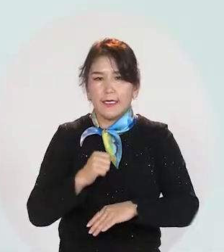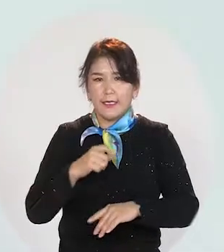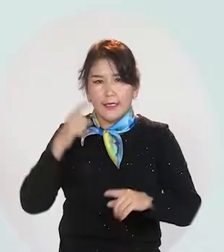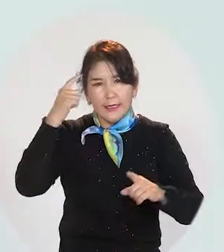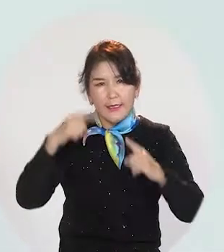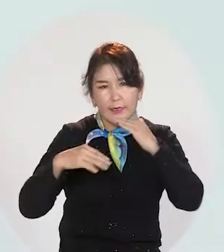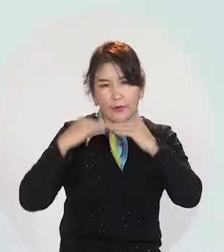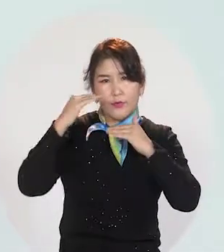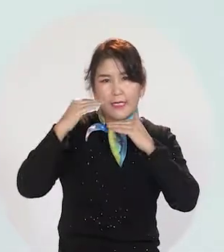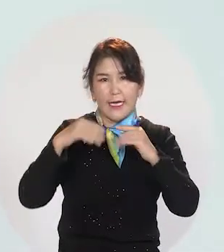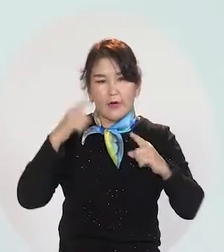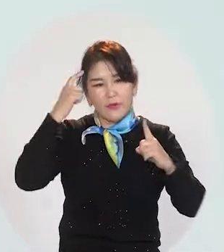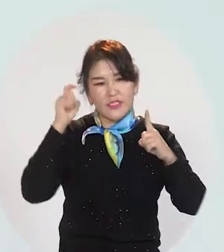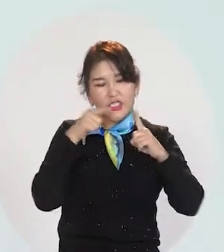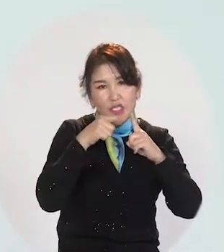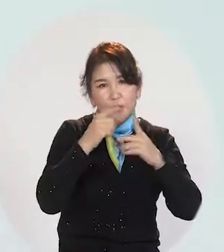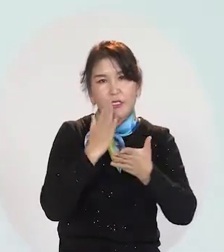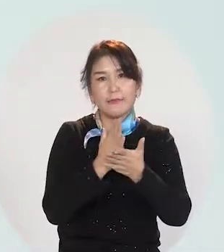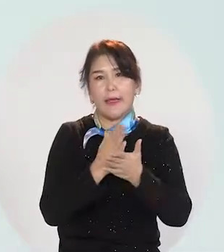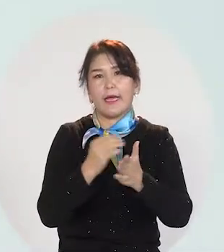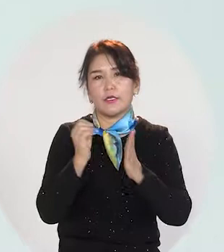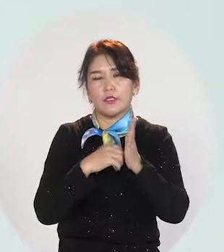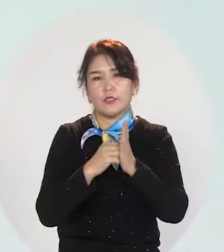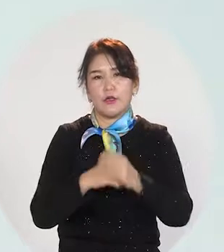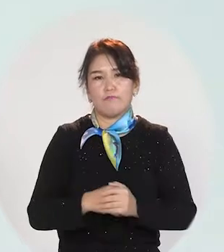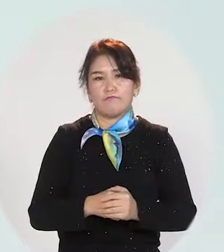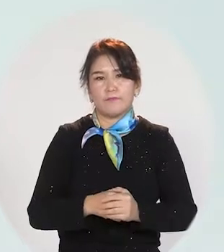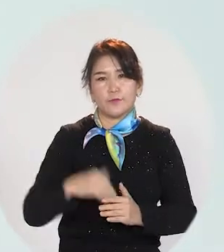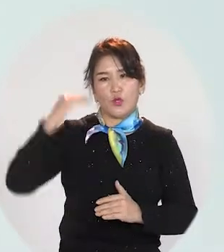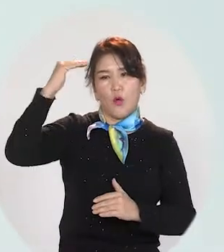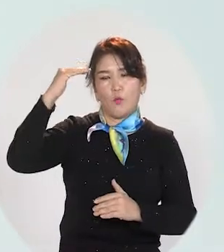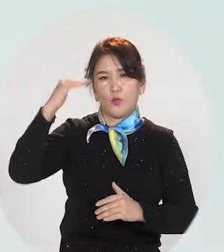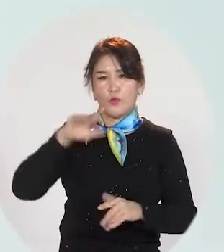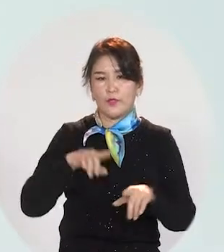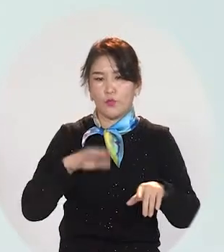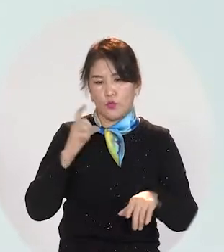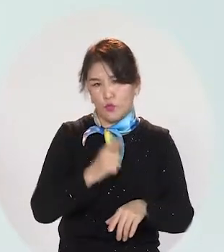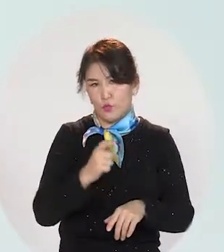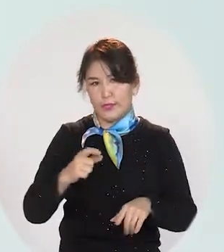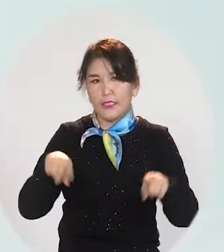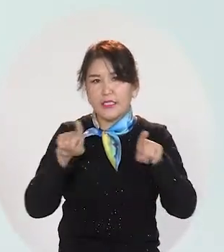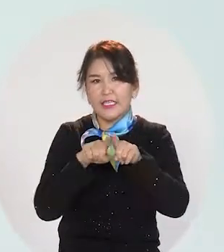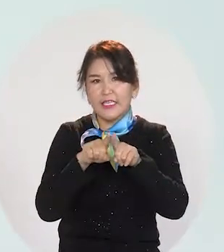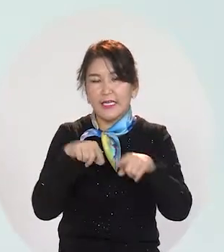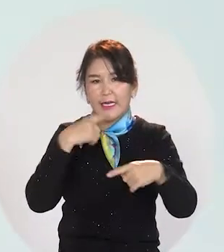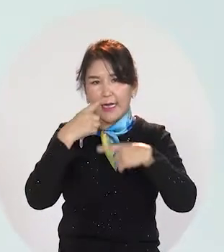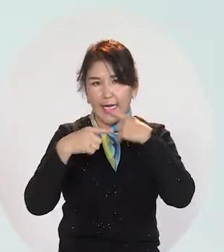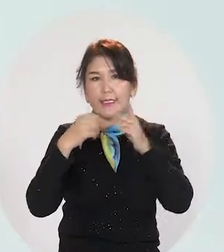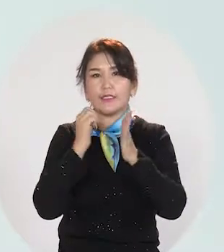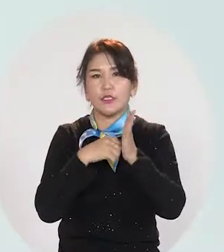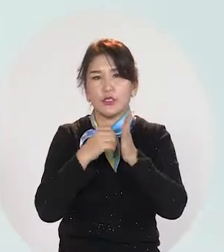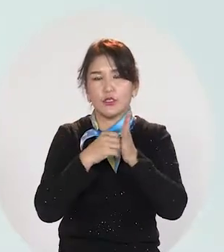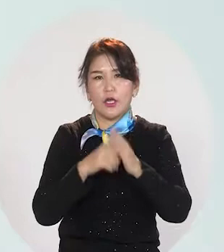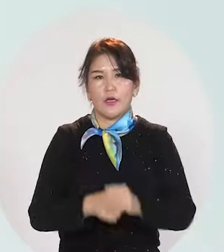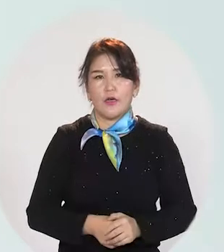чиглүүлэгч болох ёстой. За том хүн шиг харилцаж ярилцахыг хичээх хэрэгтэй. Яагаад тэр ахлахангийн хүүхдүүд өөрсдөө том хүн болцсон гэж